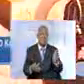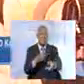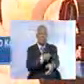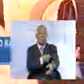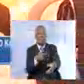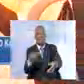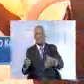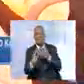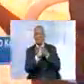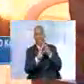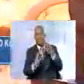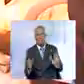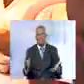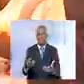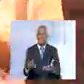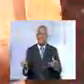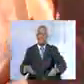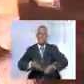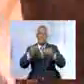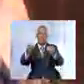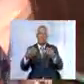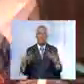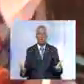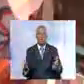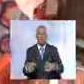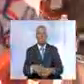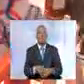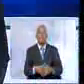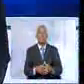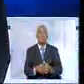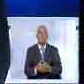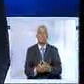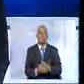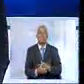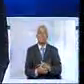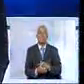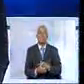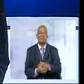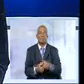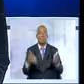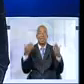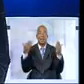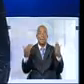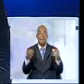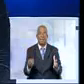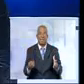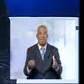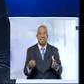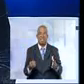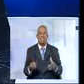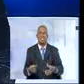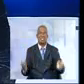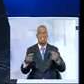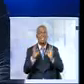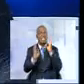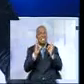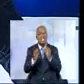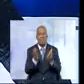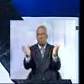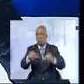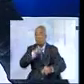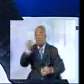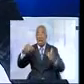des opérations conseil et des dépistages du VIH-SIDA. Éviter les maladies du cœur par le sport, c'est le but